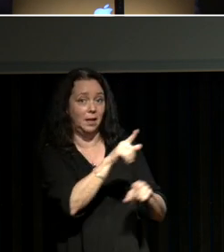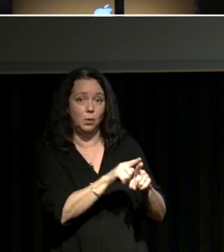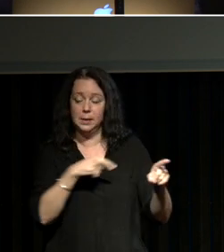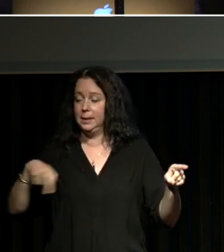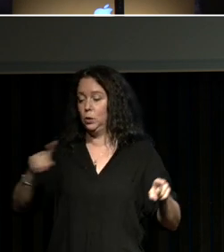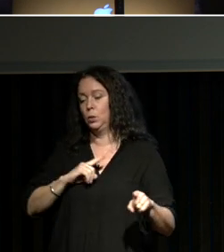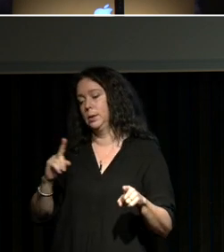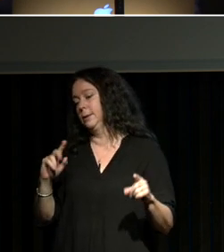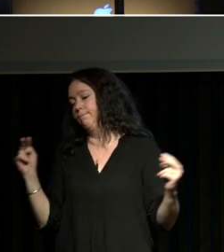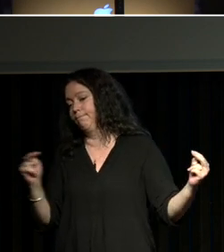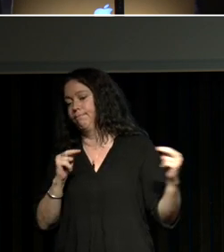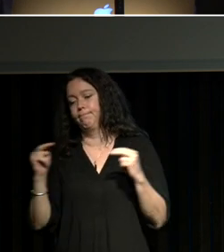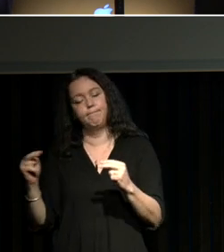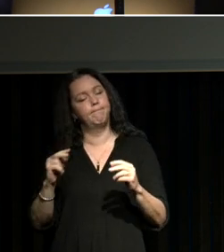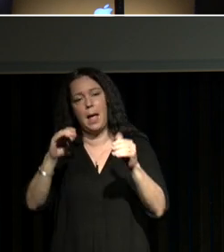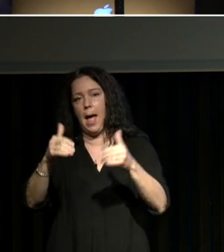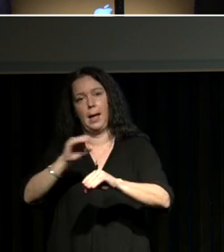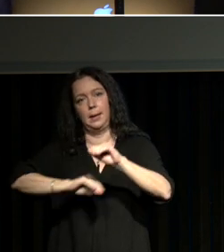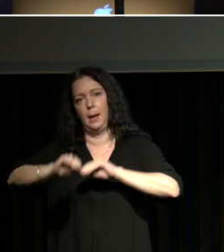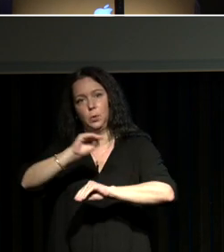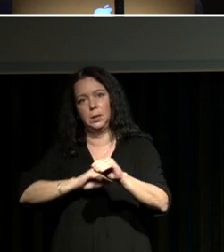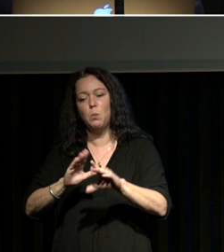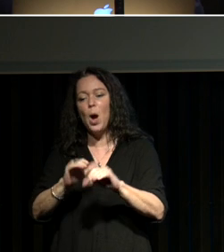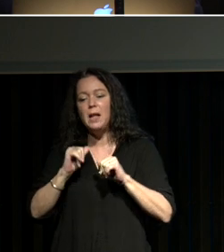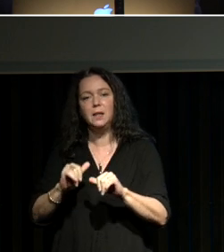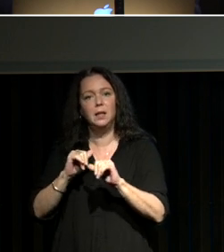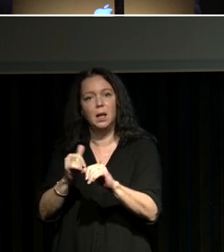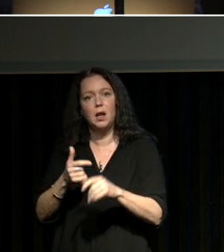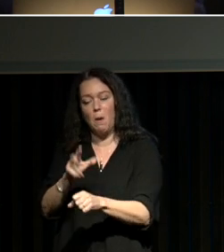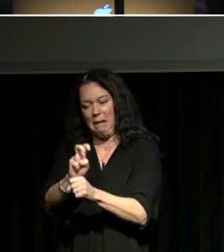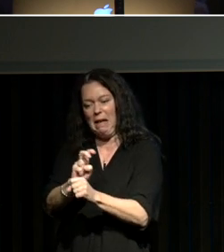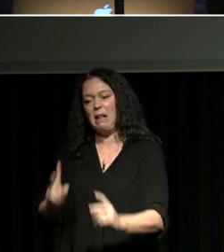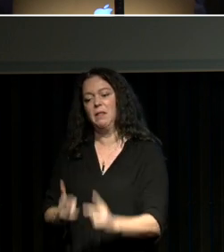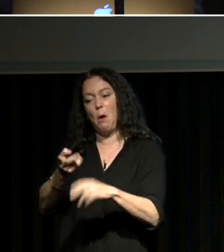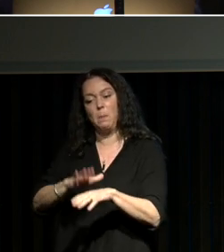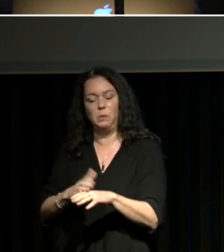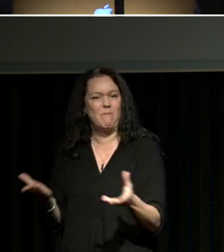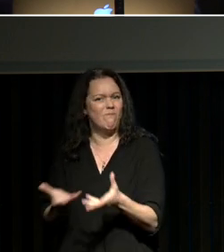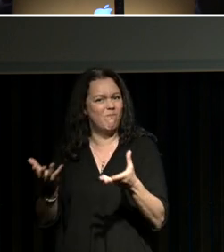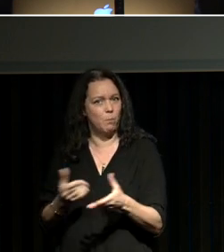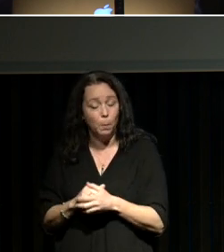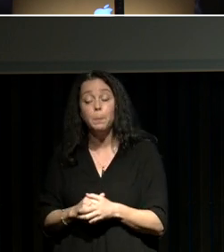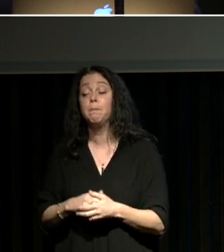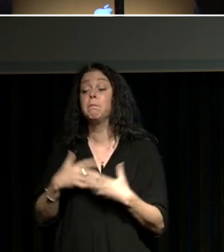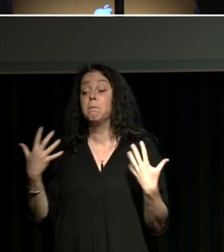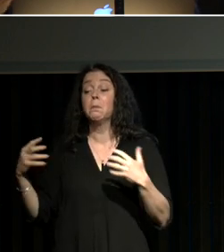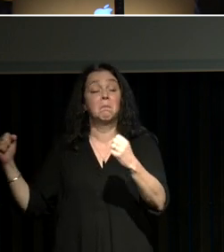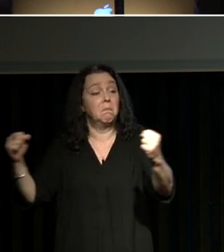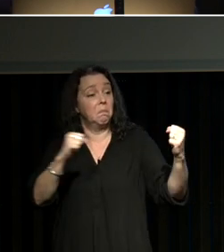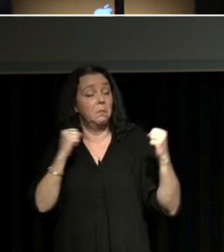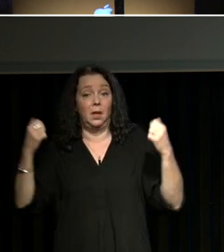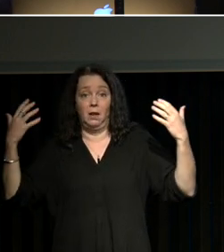décisions d'arrêt thérapeutique pour ne pas rentrer dans de l'acharnement thérapeutique. Une fois que ces décisions sont actées et signées de